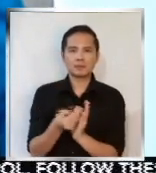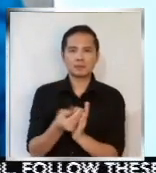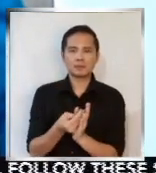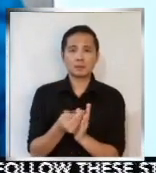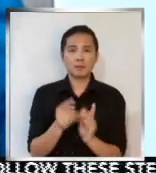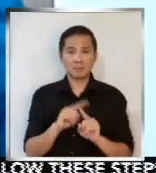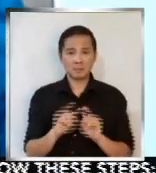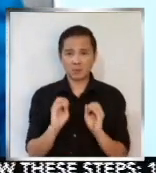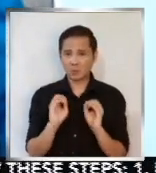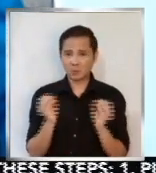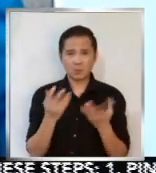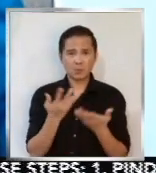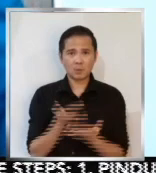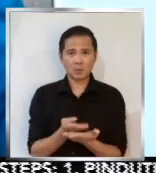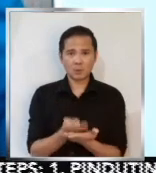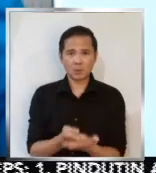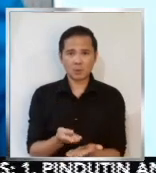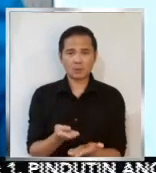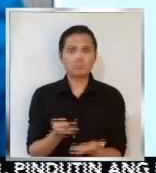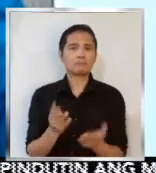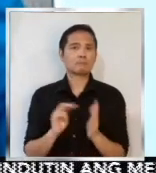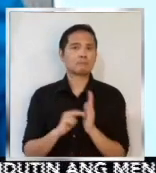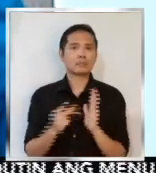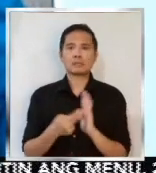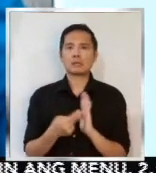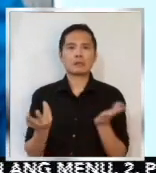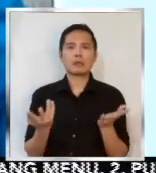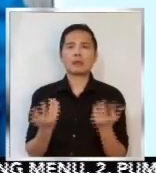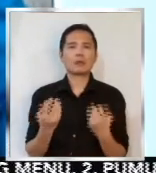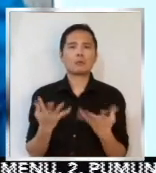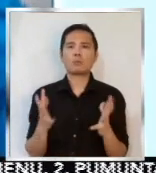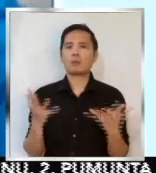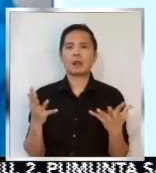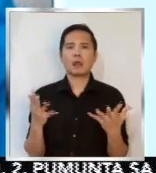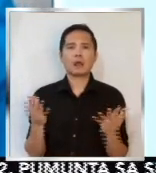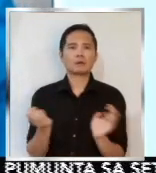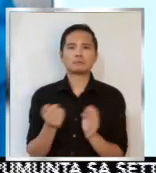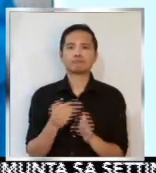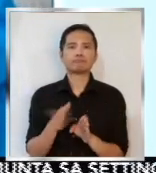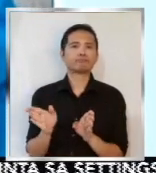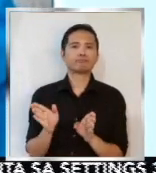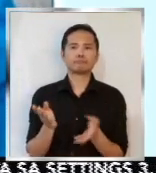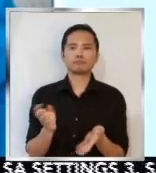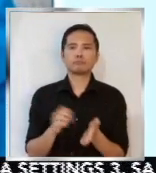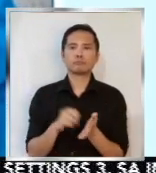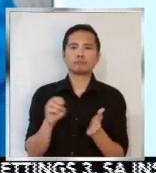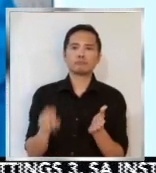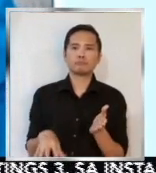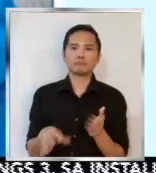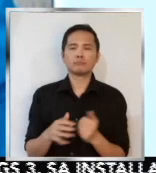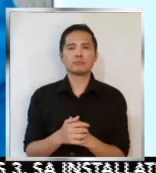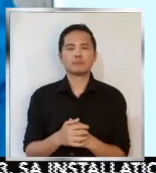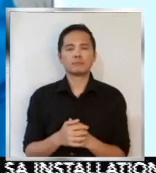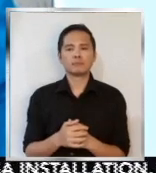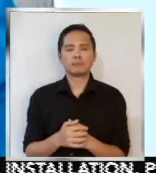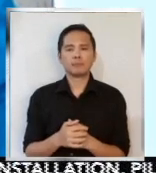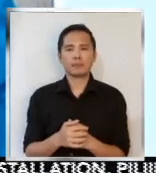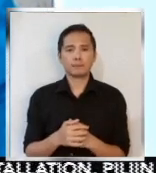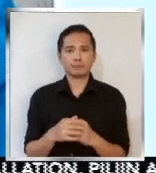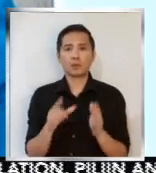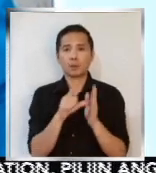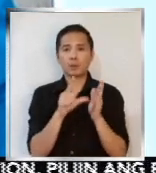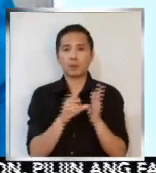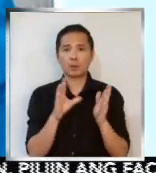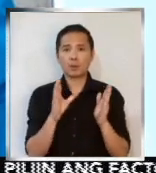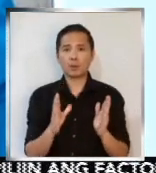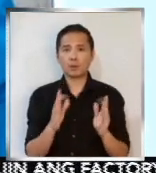allegation, wala. It remains as that allegation. I just hope si Attorney Keith, kung nung sinabi